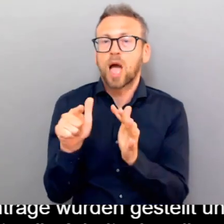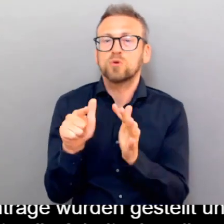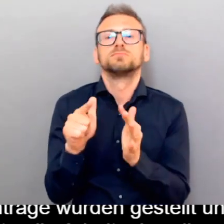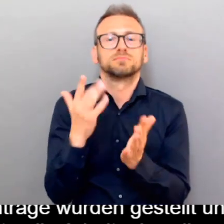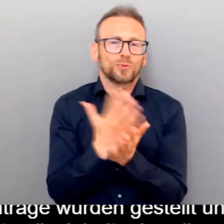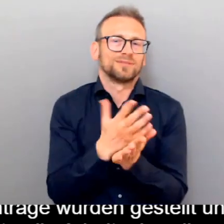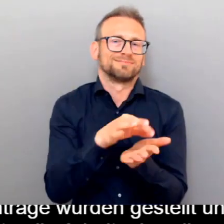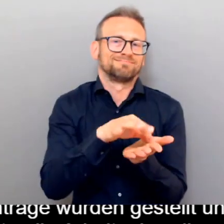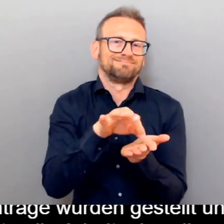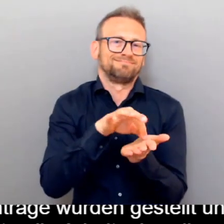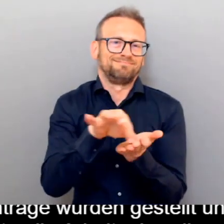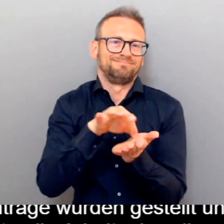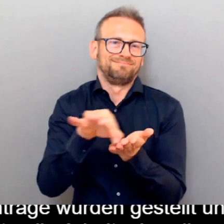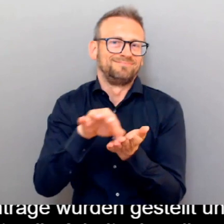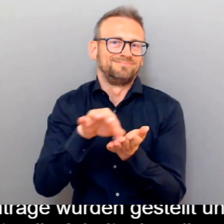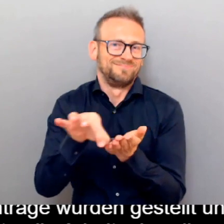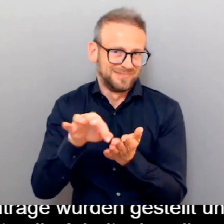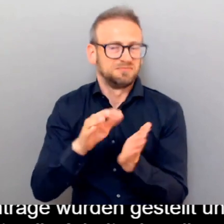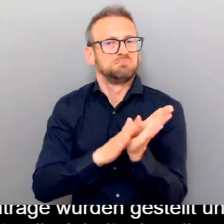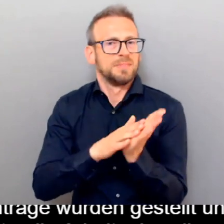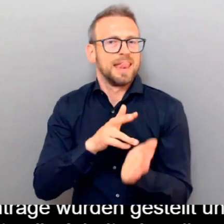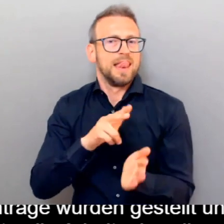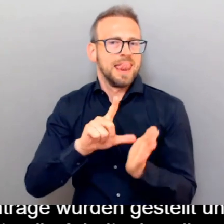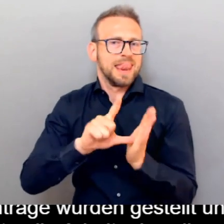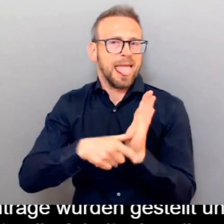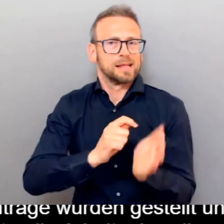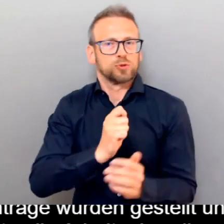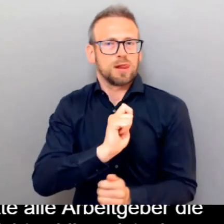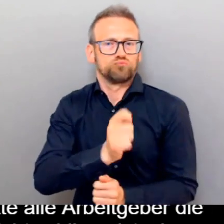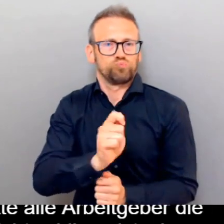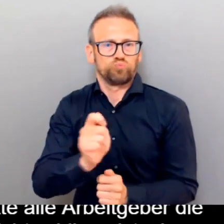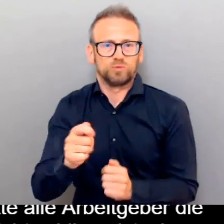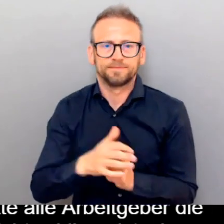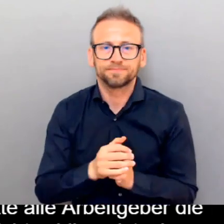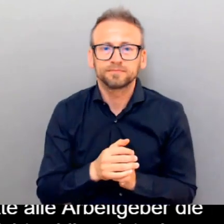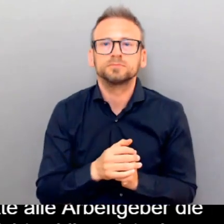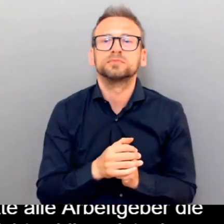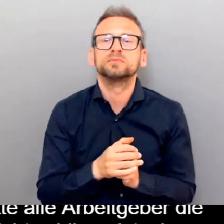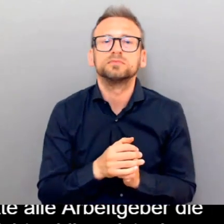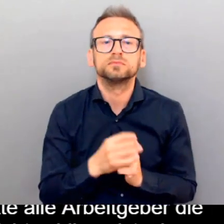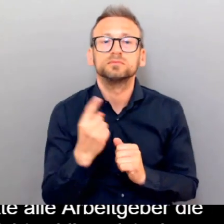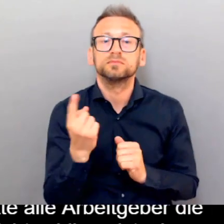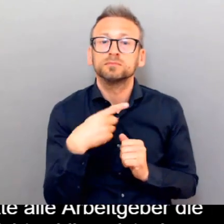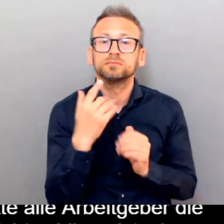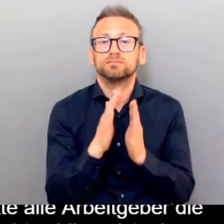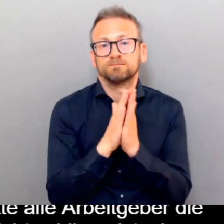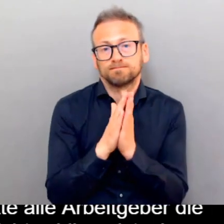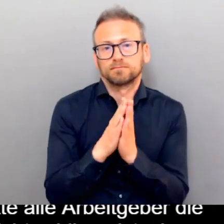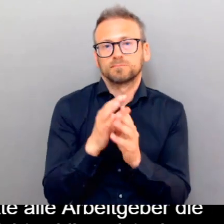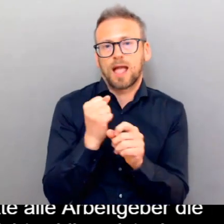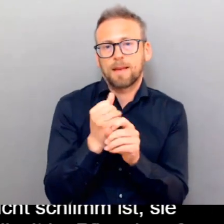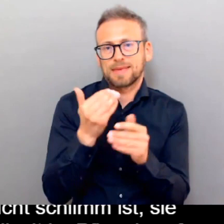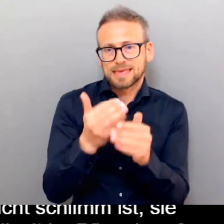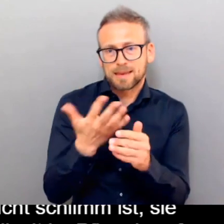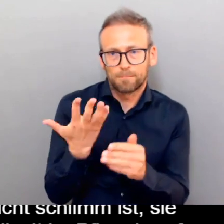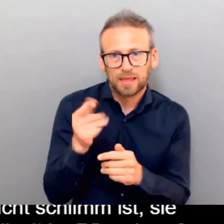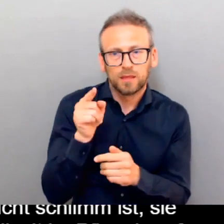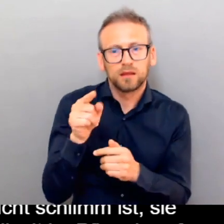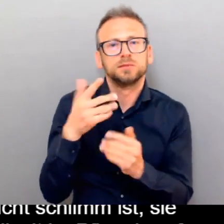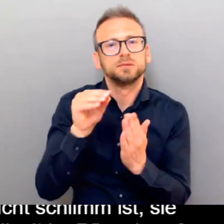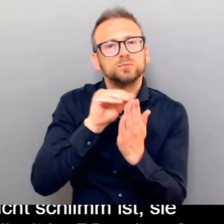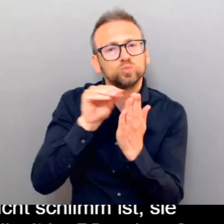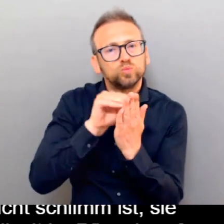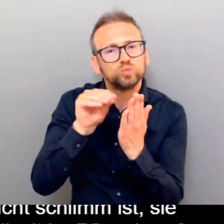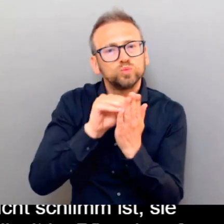nicht so schwierig sein, dass hier auch diese Bestätigung mit ausgefüllt wird, dass dann der Antrag, der digital beim